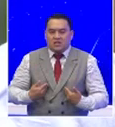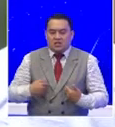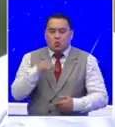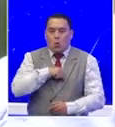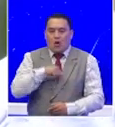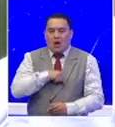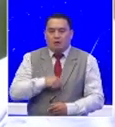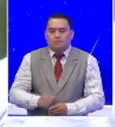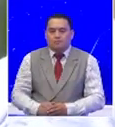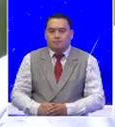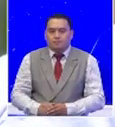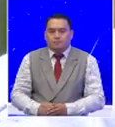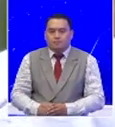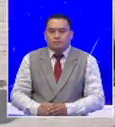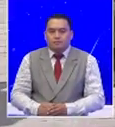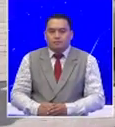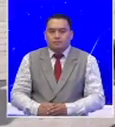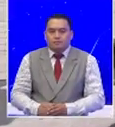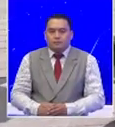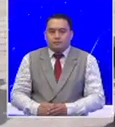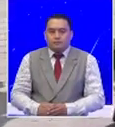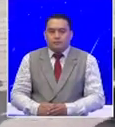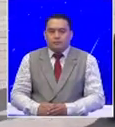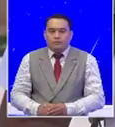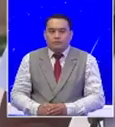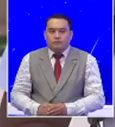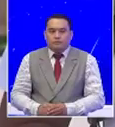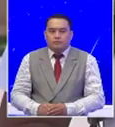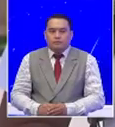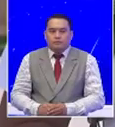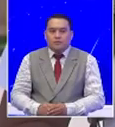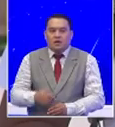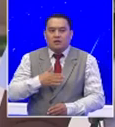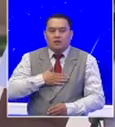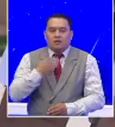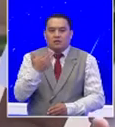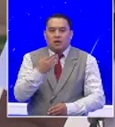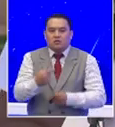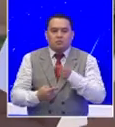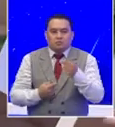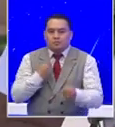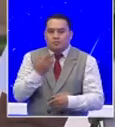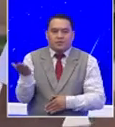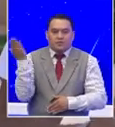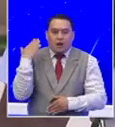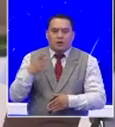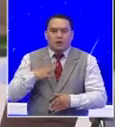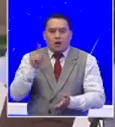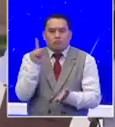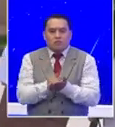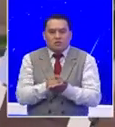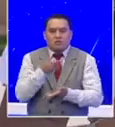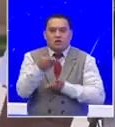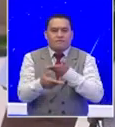и духа. Вы путь, не они? Целоваться надо или так просто? Это наш предок, поэтому мы считаем своим долгом